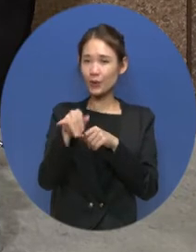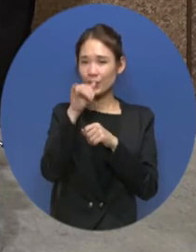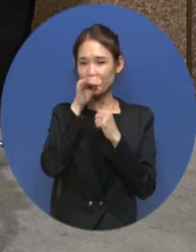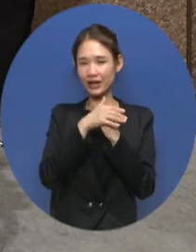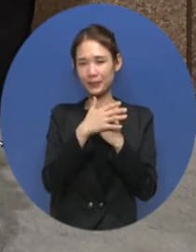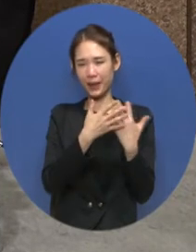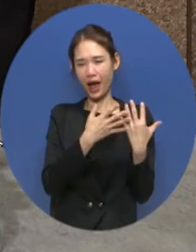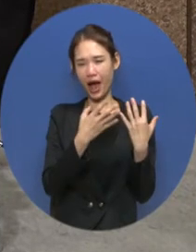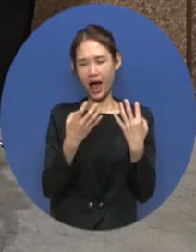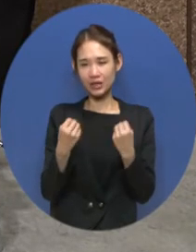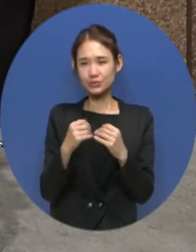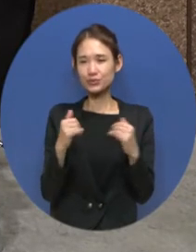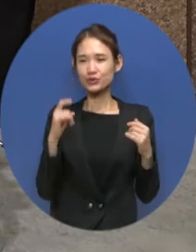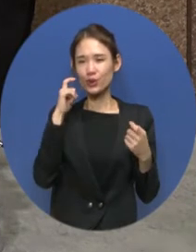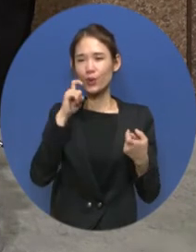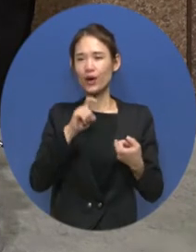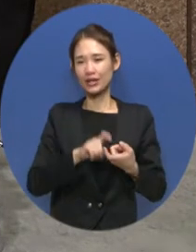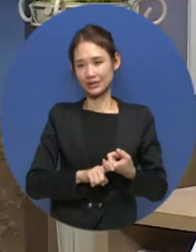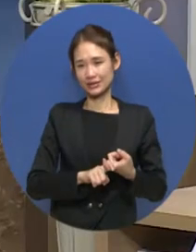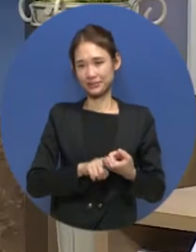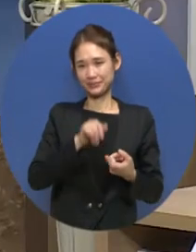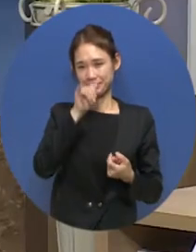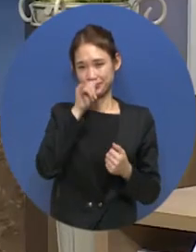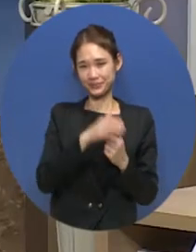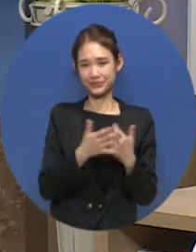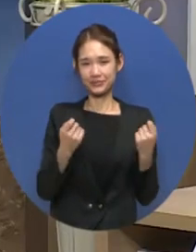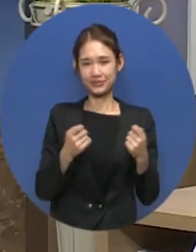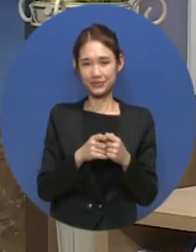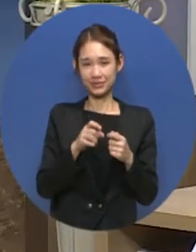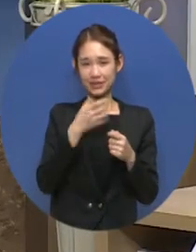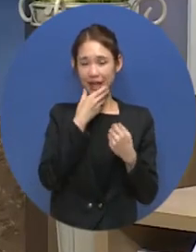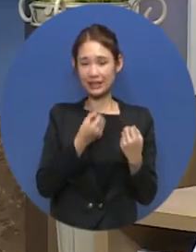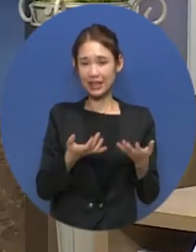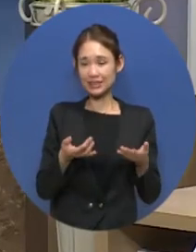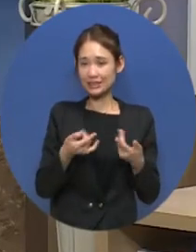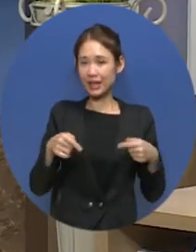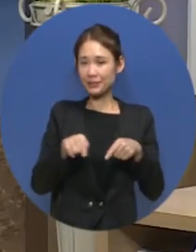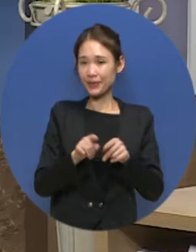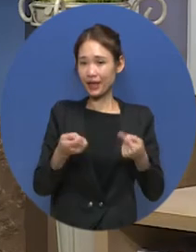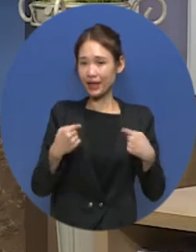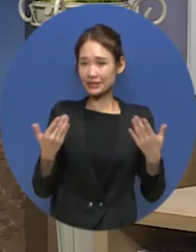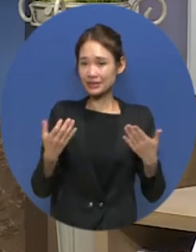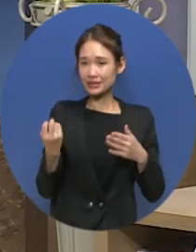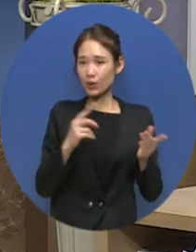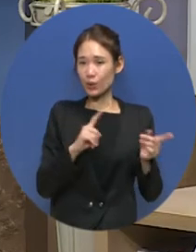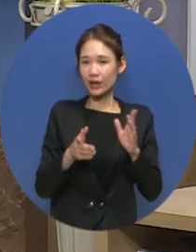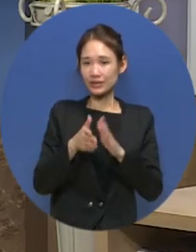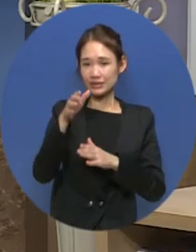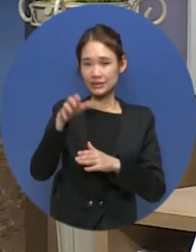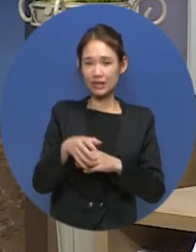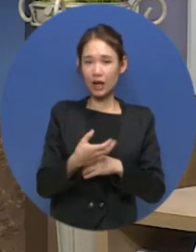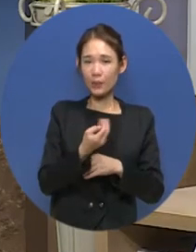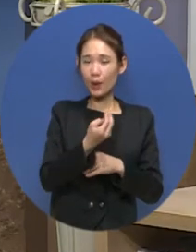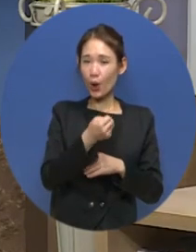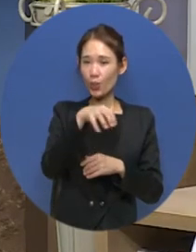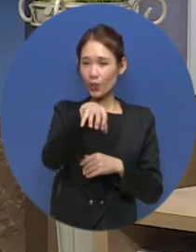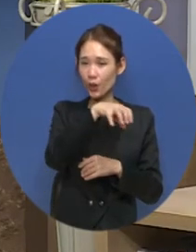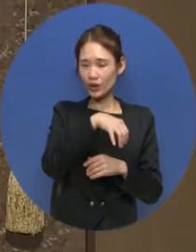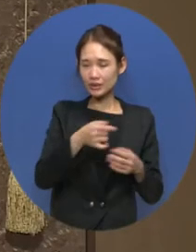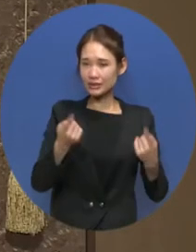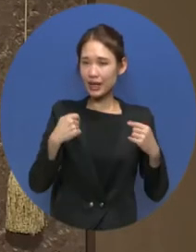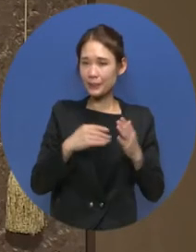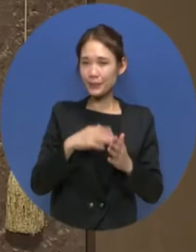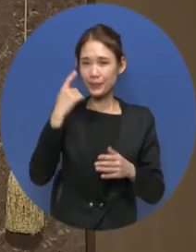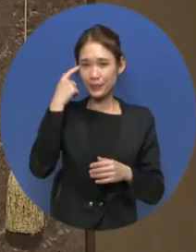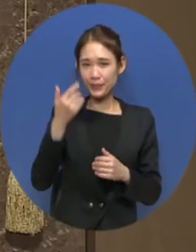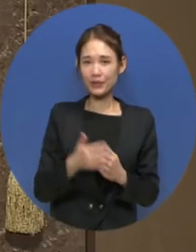분들이 관심을 가져주셨을 것 같은데요. 이 행사에 참여한 직업재활시설은 한 몇 군데 정도 참여했나요?